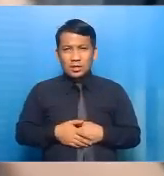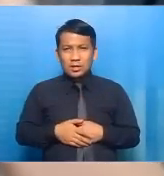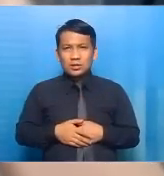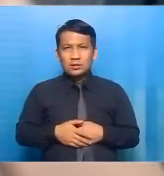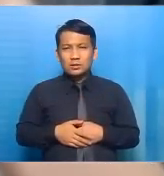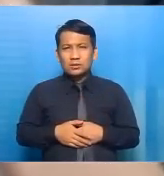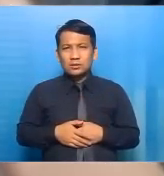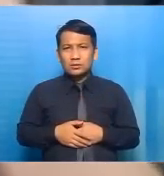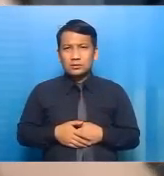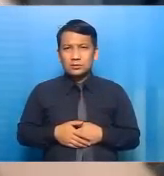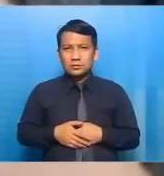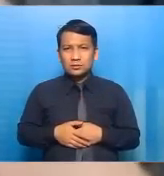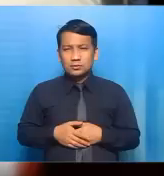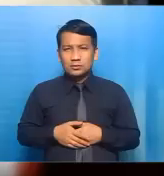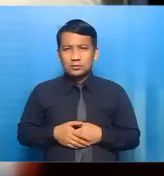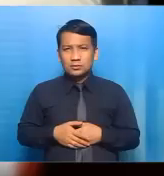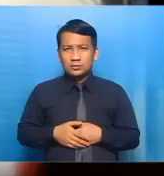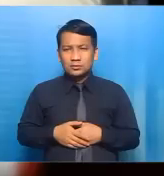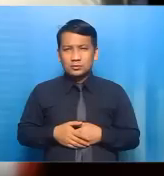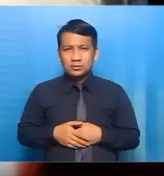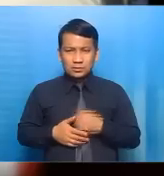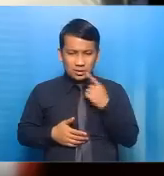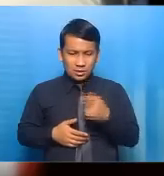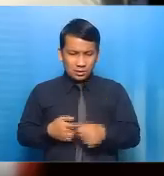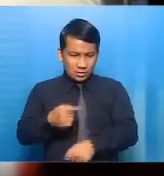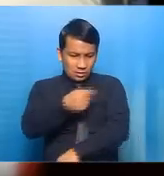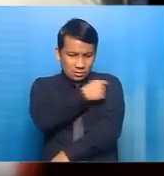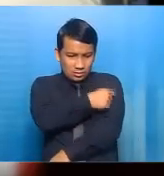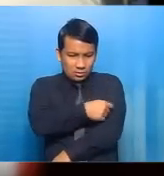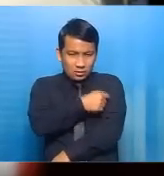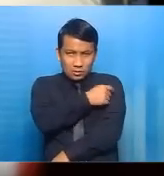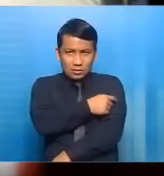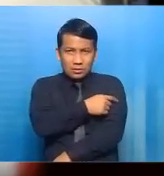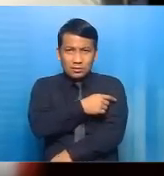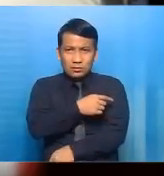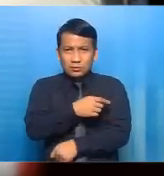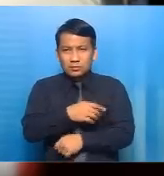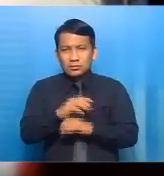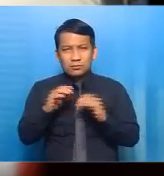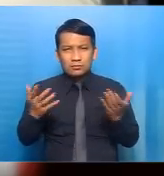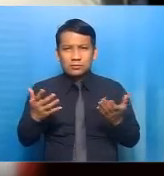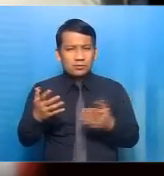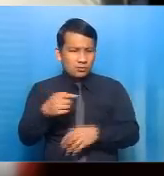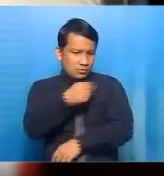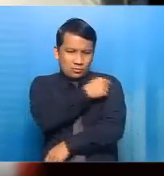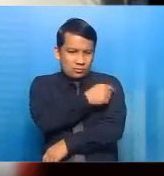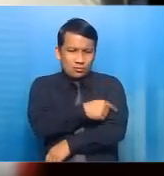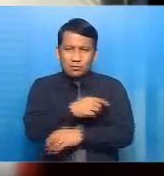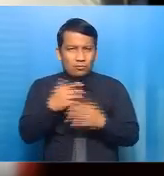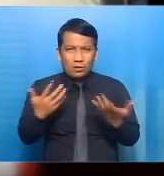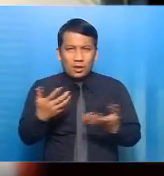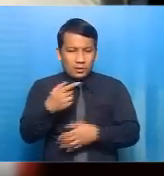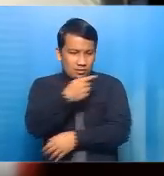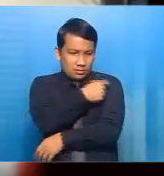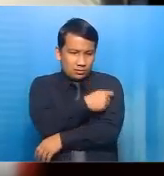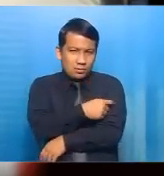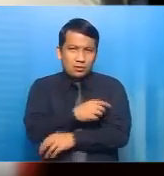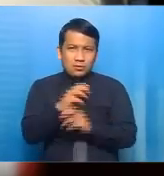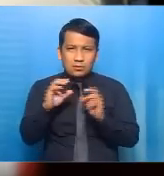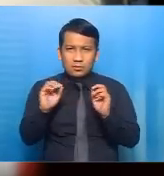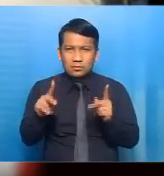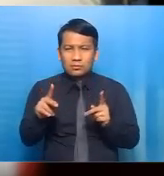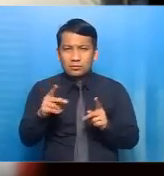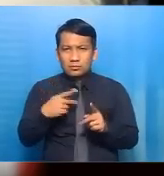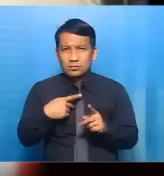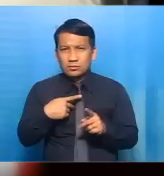Sabay, napaiyak na rin. Tattoo ba ang inyong pong mister? Wala po. Wala pong tattoo sa katawan. Okay. Pero